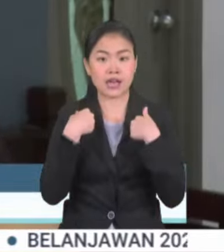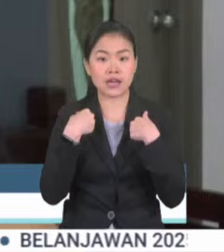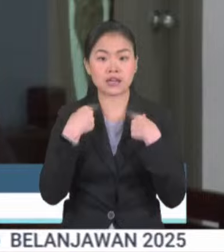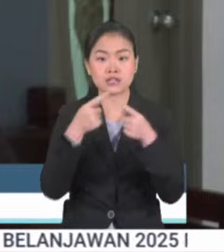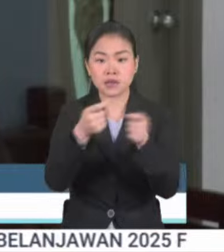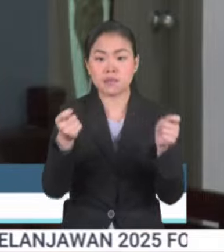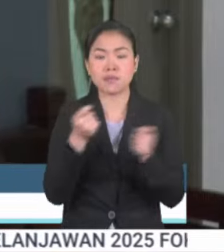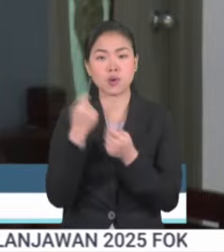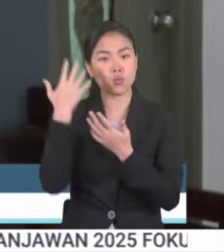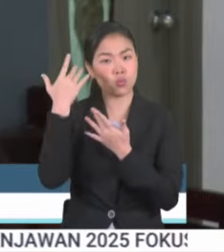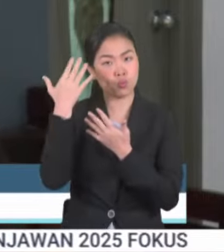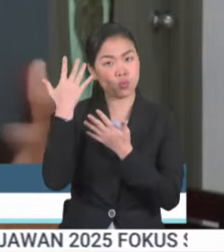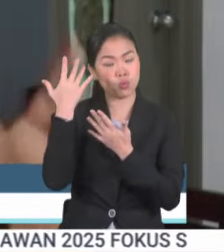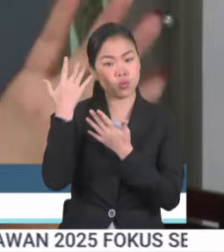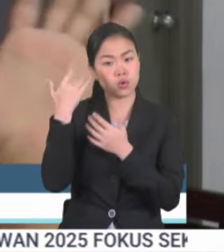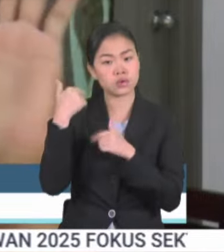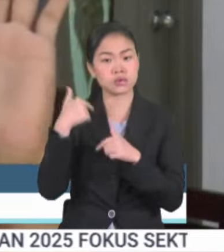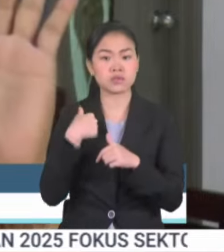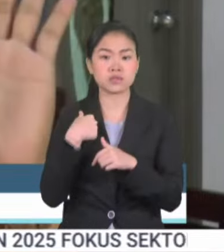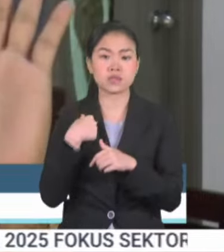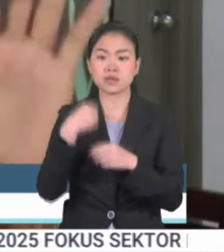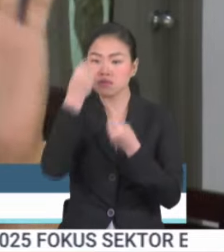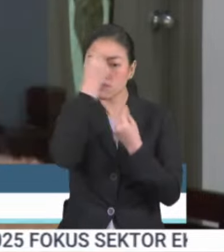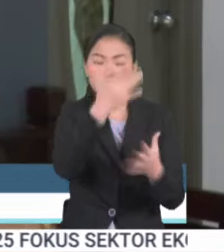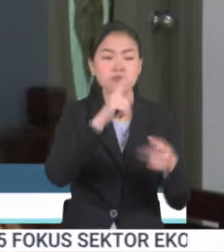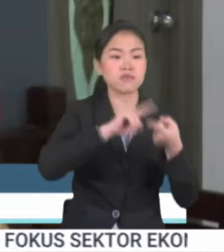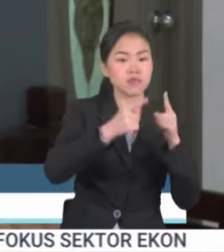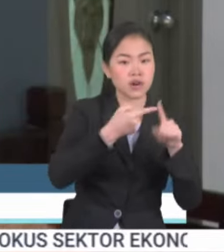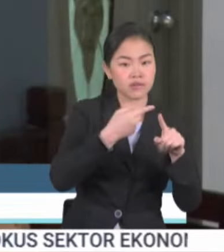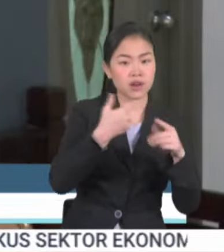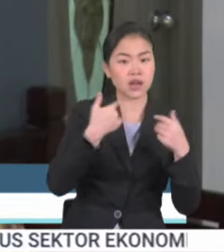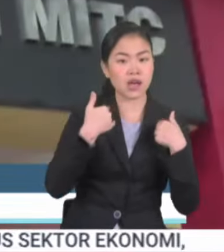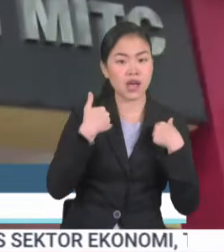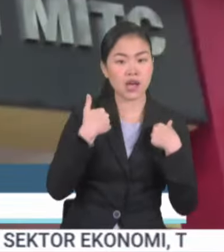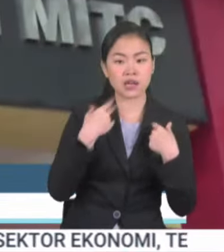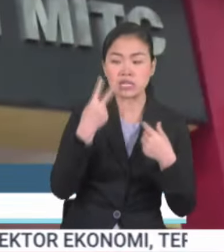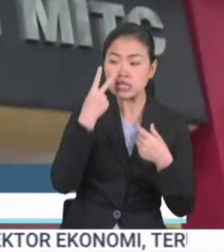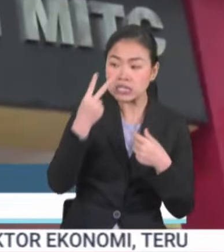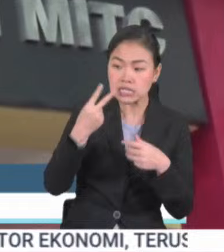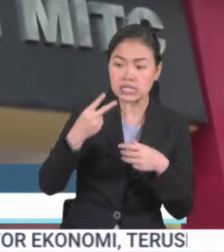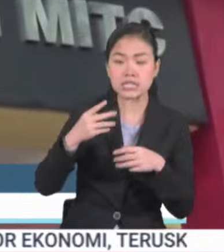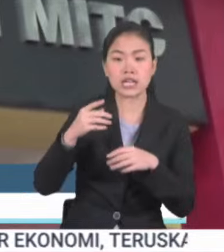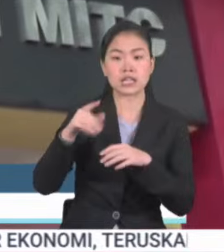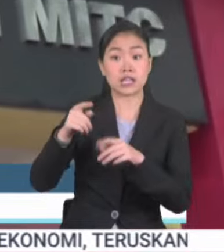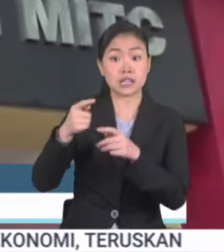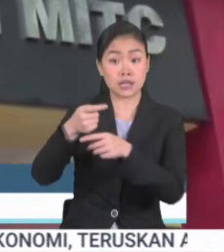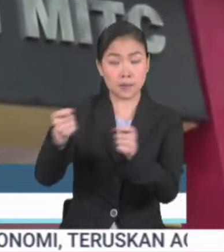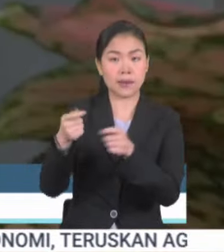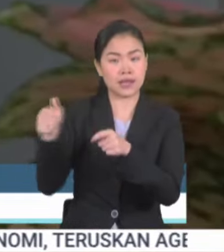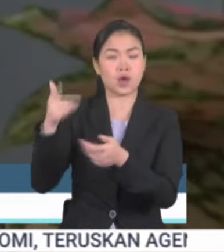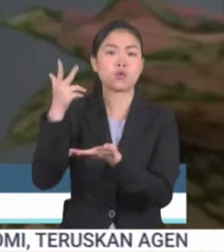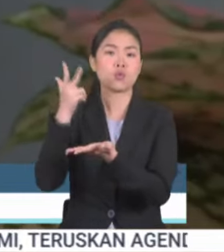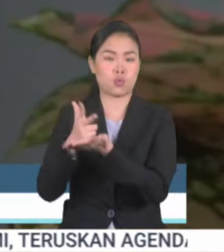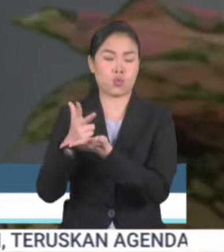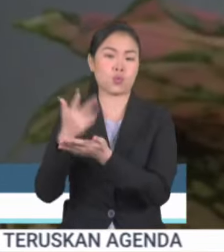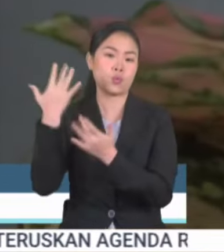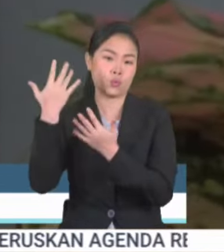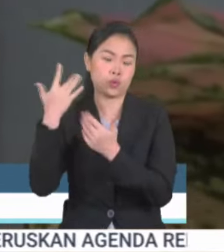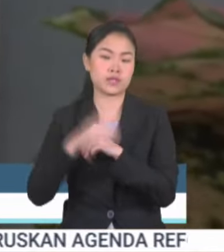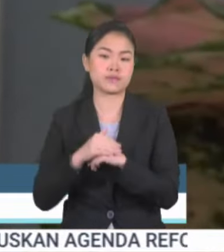lembu kat tepi tu. So saya hanya akan cakap dengan kawan saya, ada kereta lembu, berhenti je. And then anak saya ada main tenis kat belakang.